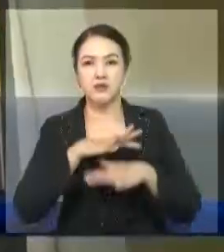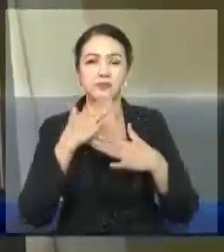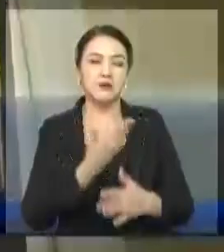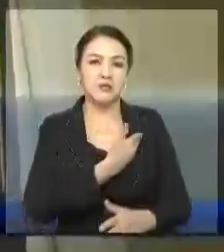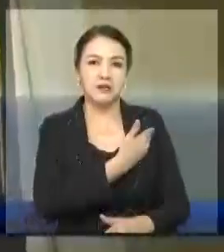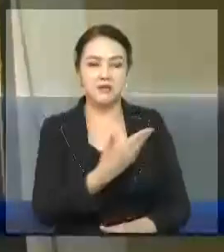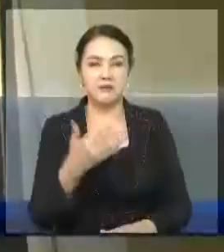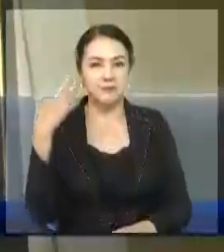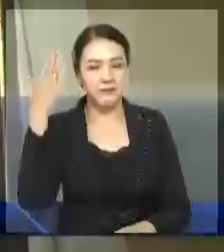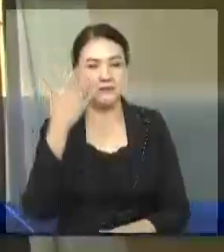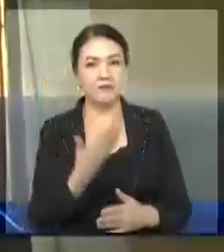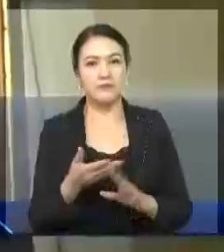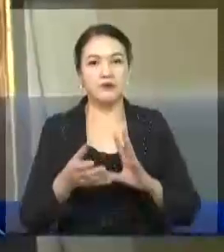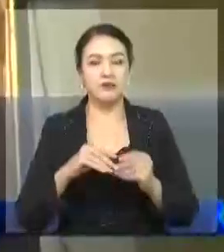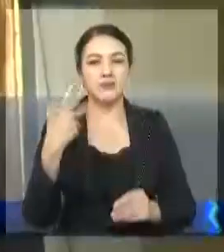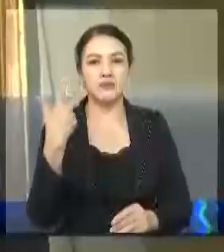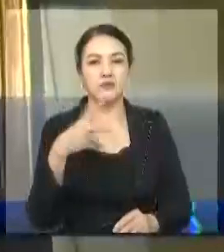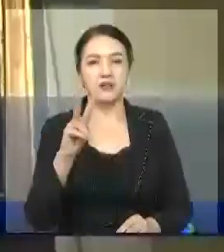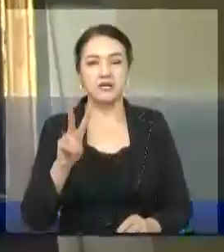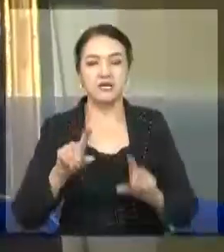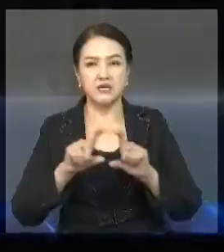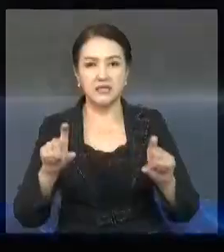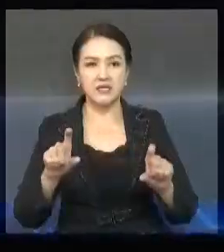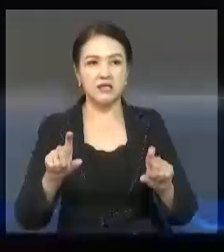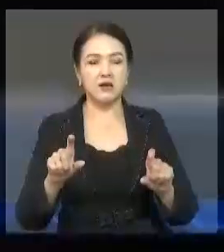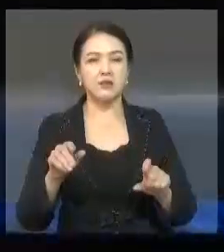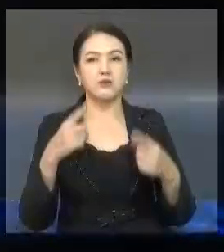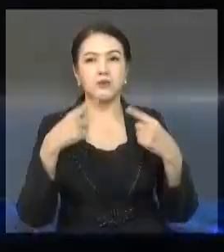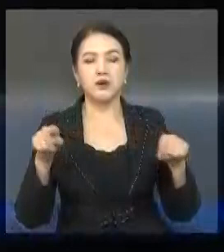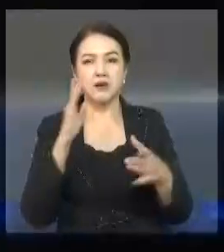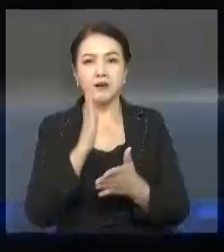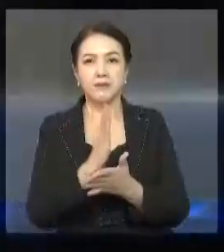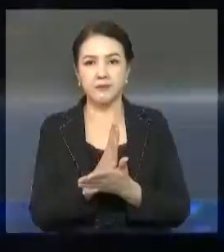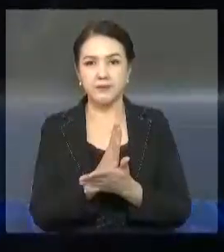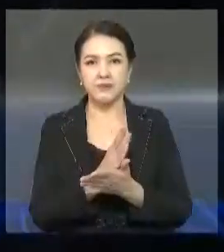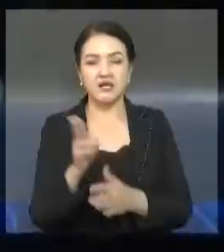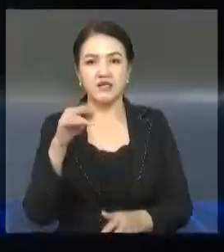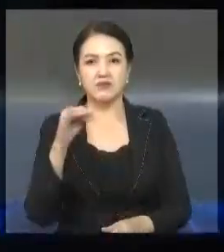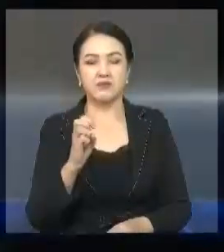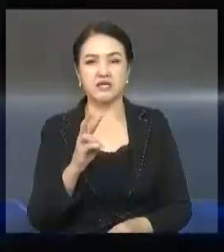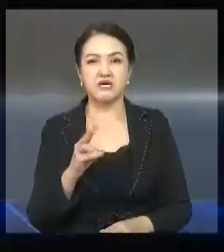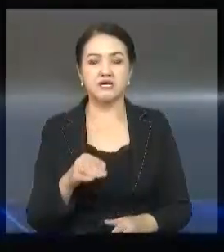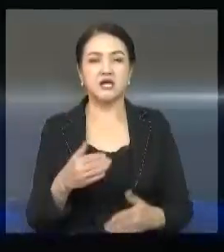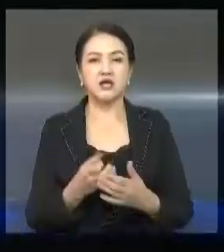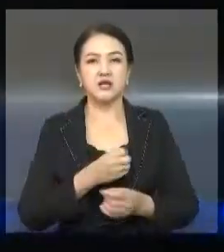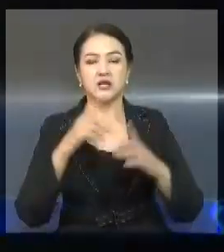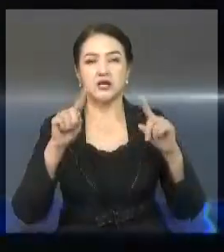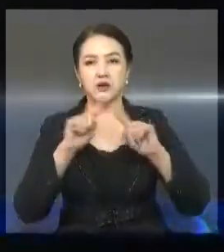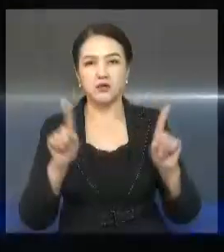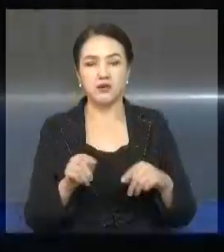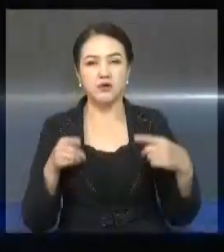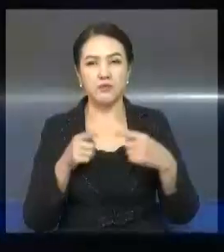ойлаймын. Жалпы 32-ші гимназияда мұражай бар, сол мұражайда Димашқа арналған жарық жұлдыз атты бұрышымыз